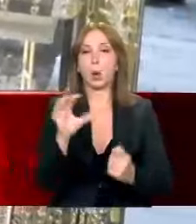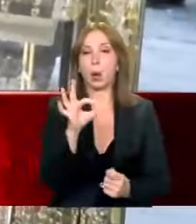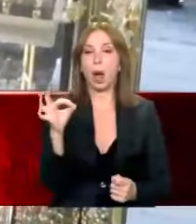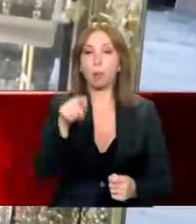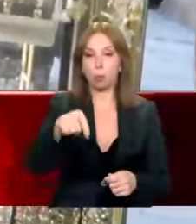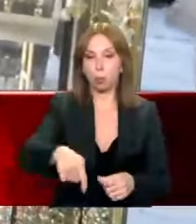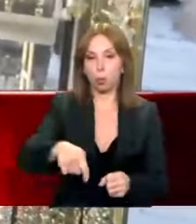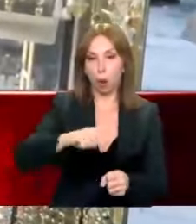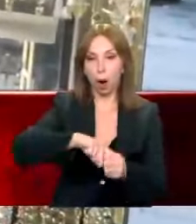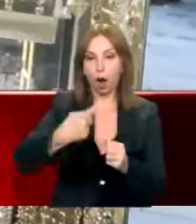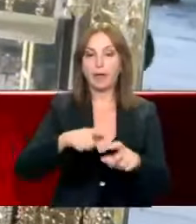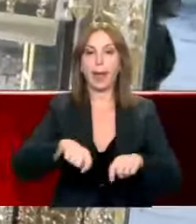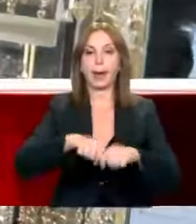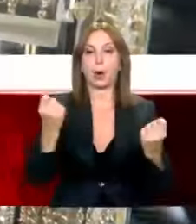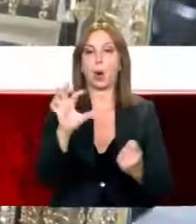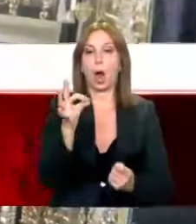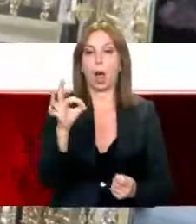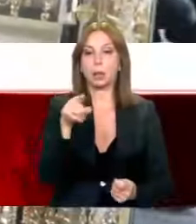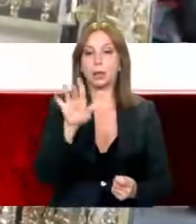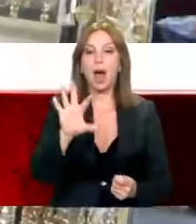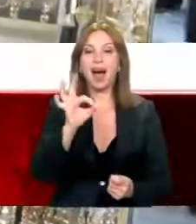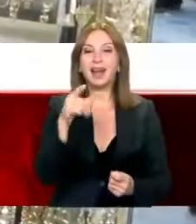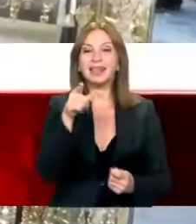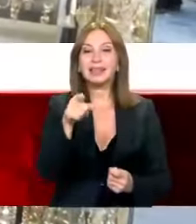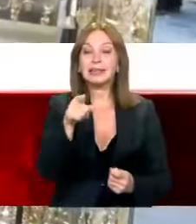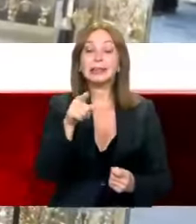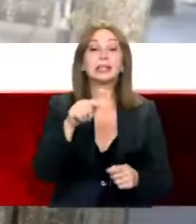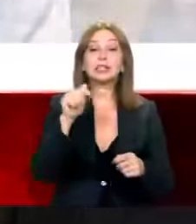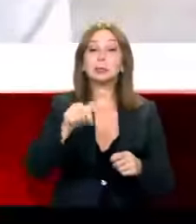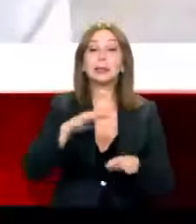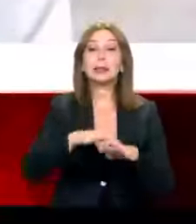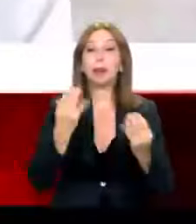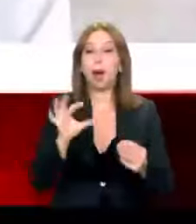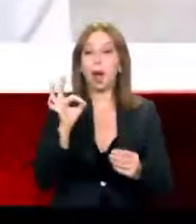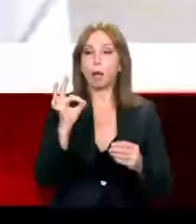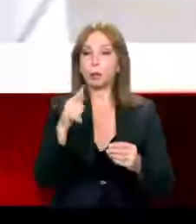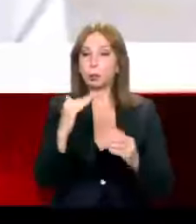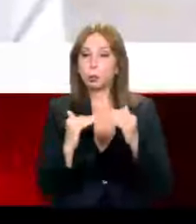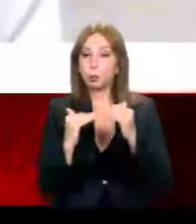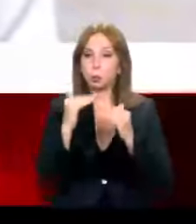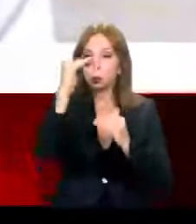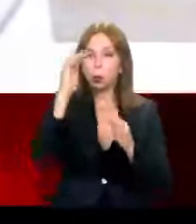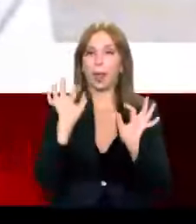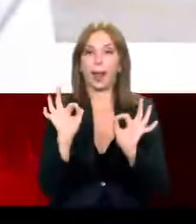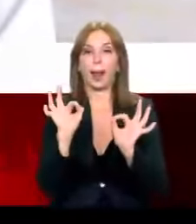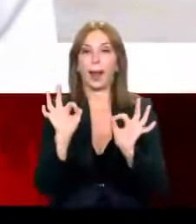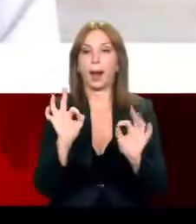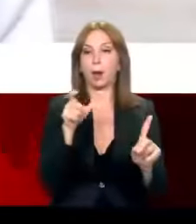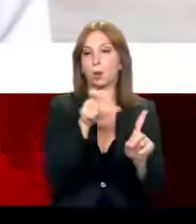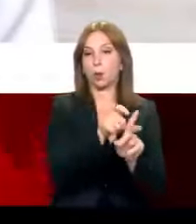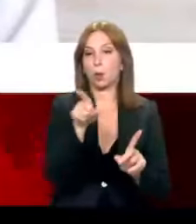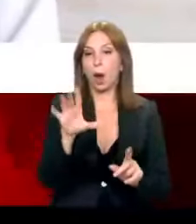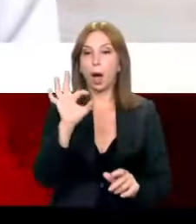Bu haftaya da yine rekorla başladı. Peki altındaki seyir ne olacak? Altın yüksek seviyesini koruyacak gibi duruyor.